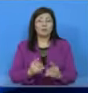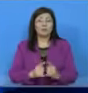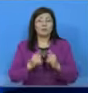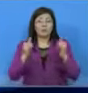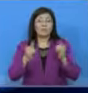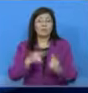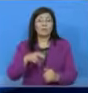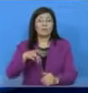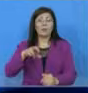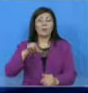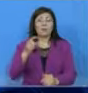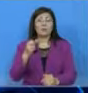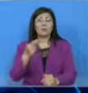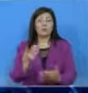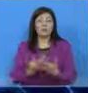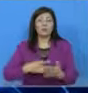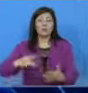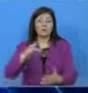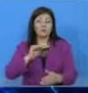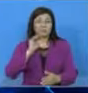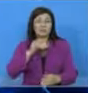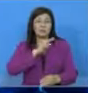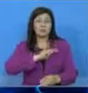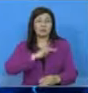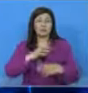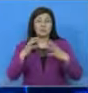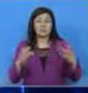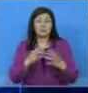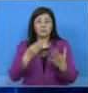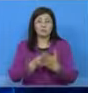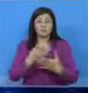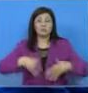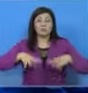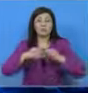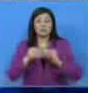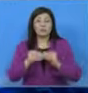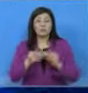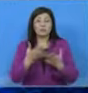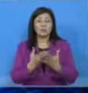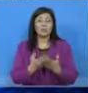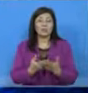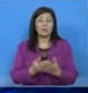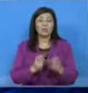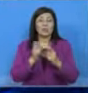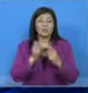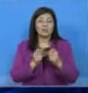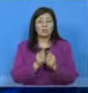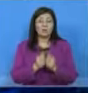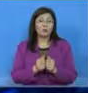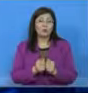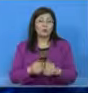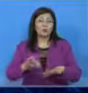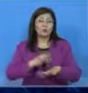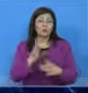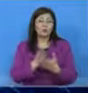медиации. Сегодня в нескольких районах работают представители. Они трудятся над сохранением ценностей семьи. В противном случае спор супругов будет продолжительным.